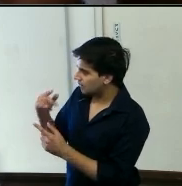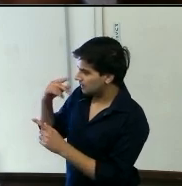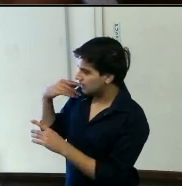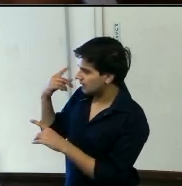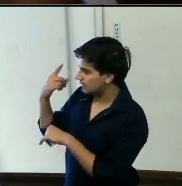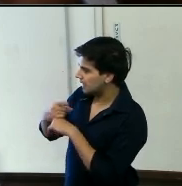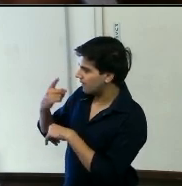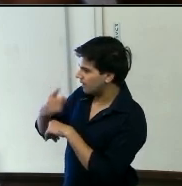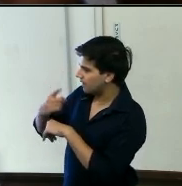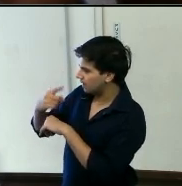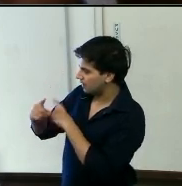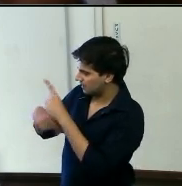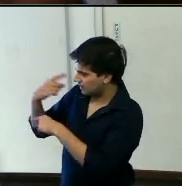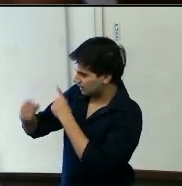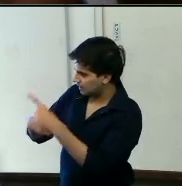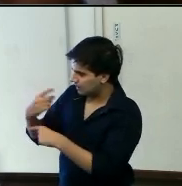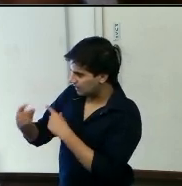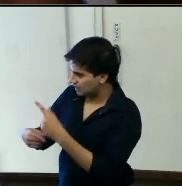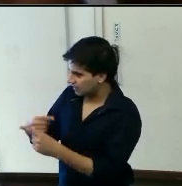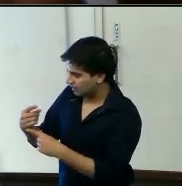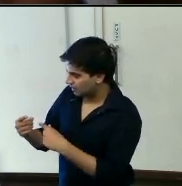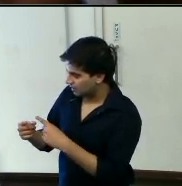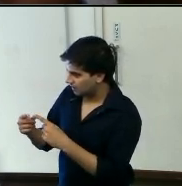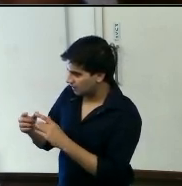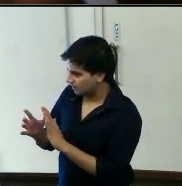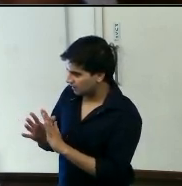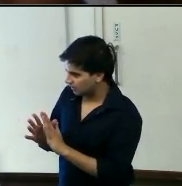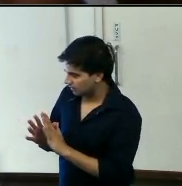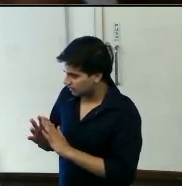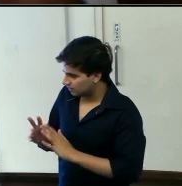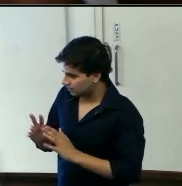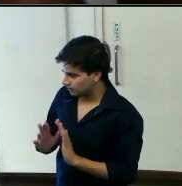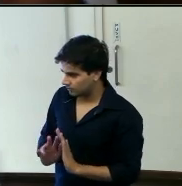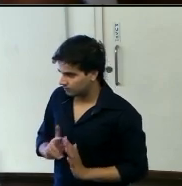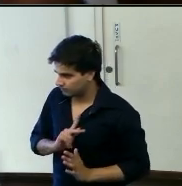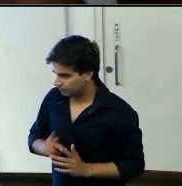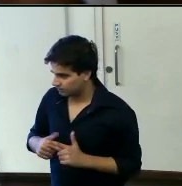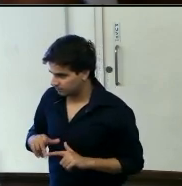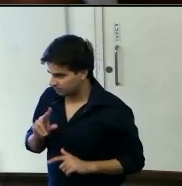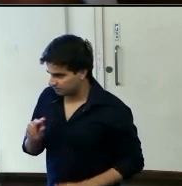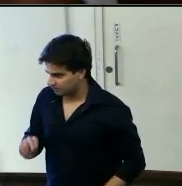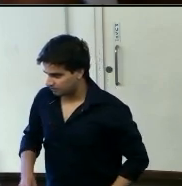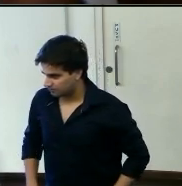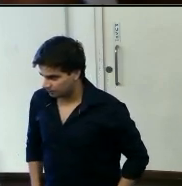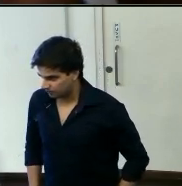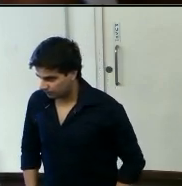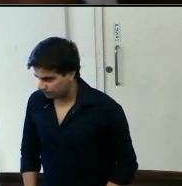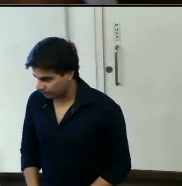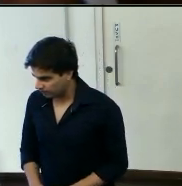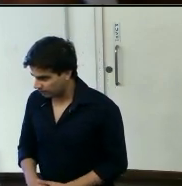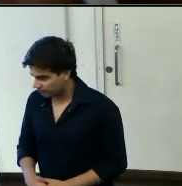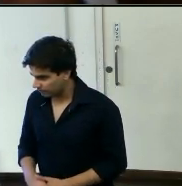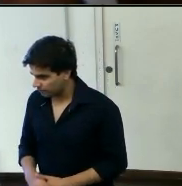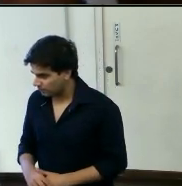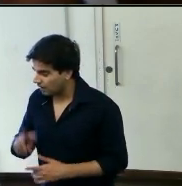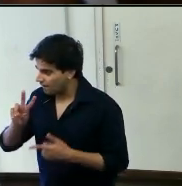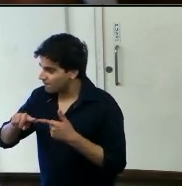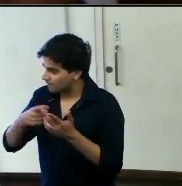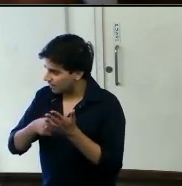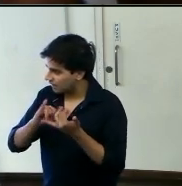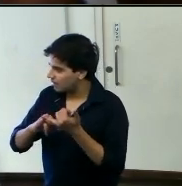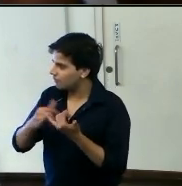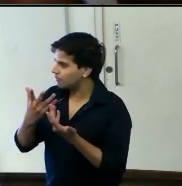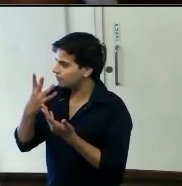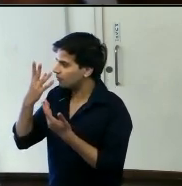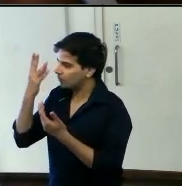said. And ನಾನು ಹೇಳಿದ್ದು ದೇವಿಗೆ ವರ್ಣ ಅಂತ ಹೇಳ್ತಾರೆ. ವರ್ಣ ಅಂದ್ರೇ ದೇವಿ. ಸೊ ಮಹಾಲಕ್ಷ್ಮಿ, ಮಹಾಕಾಳಿ,